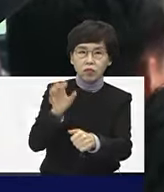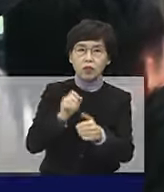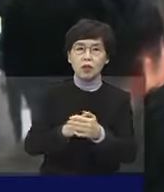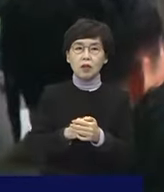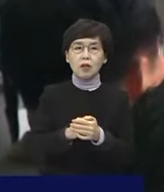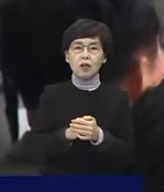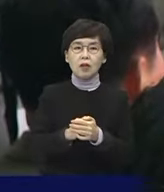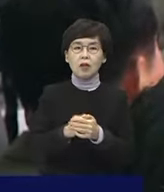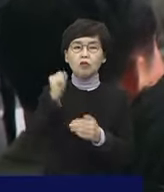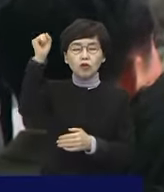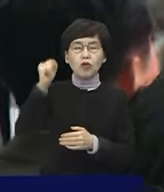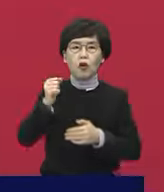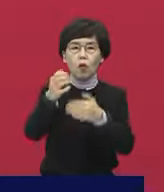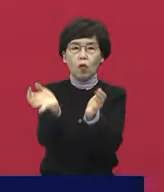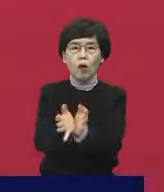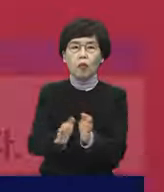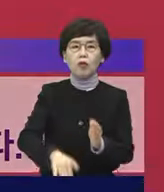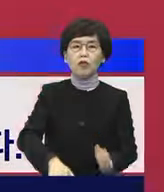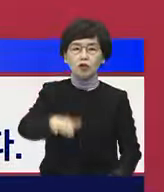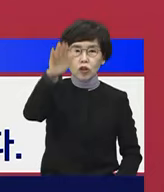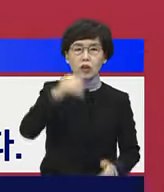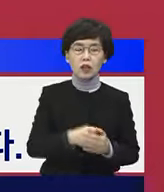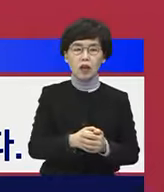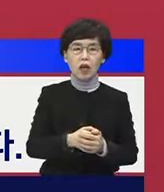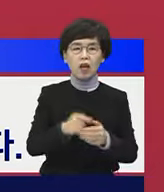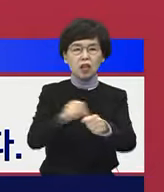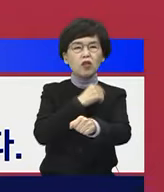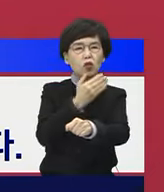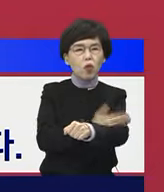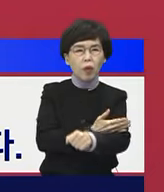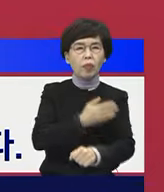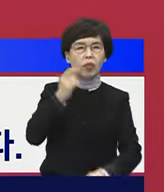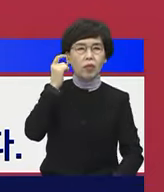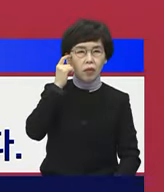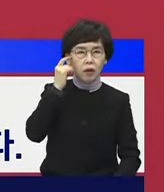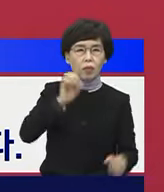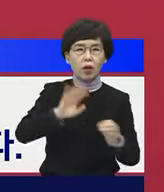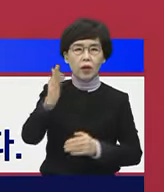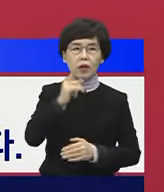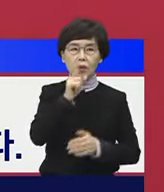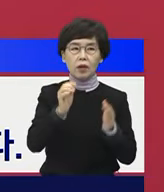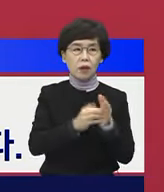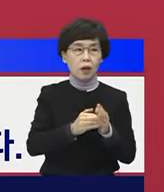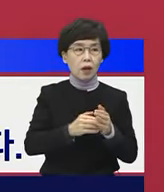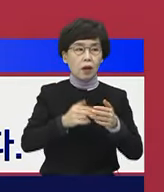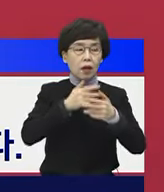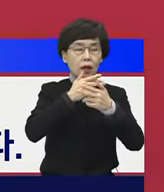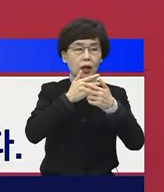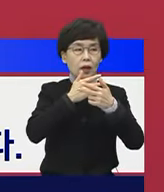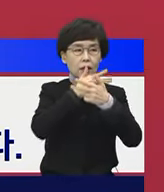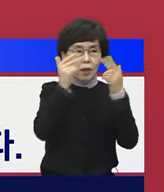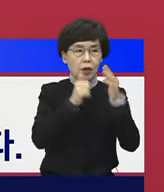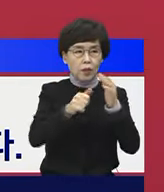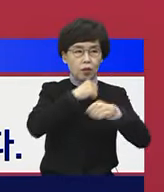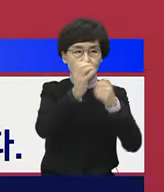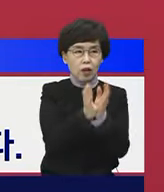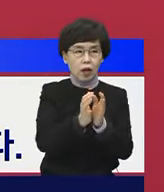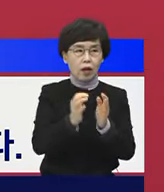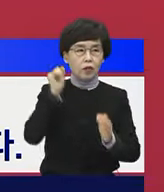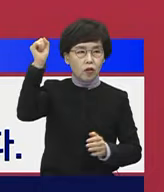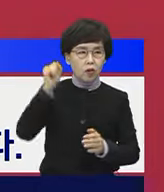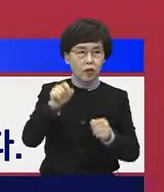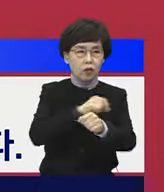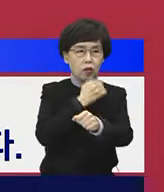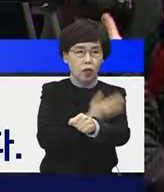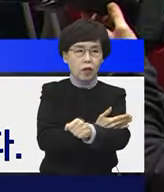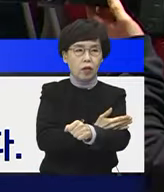거듭 강조했습니다. 이재명 대표의 민주당이 운동권 특권 세력과 개딸 전체주의 세력과 결탁해서 자기가 살기 위해서 나라